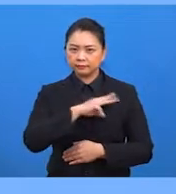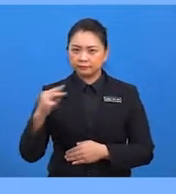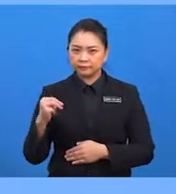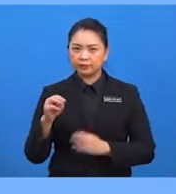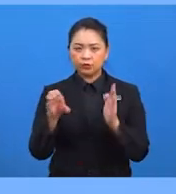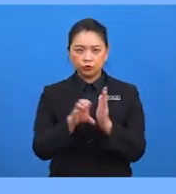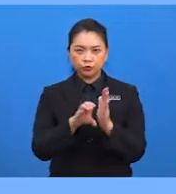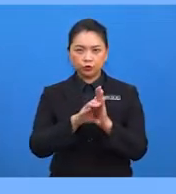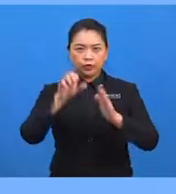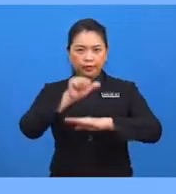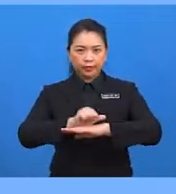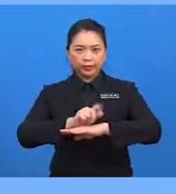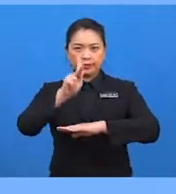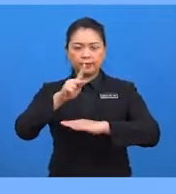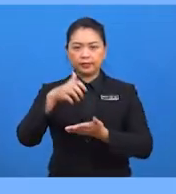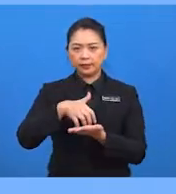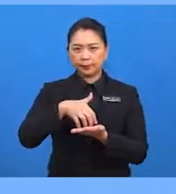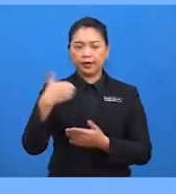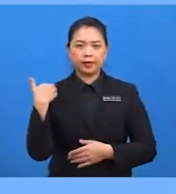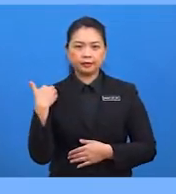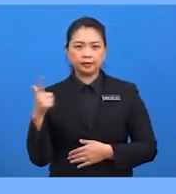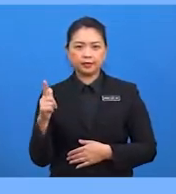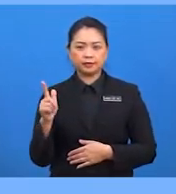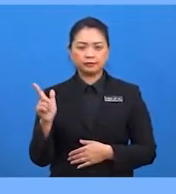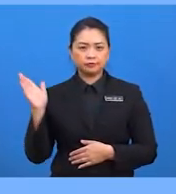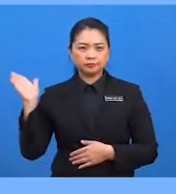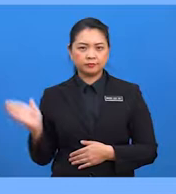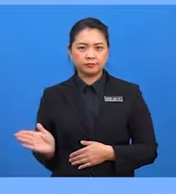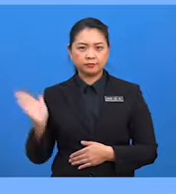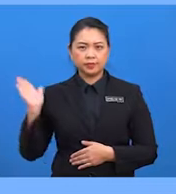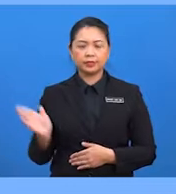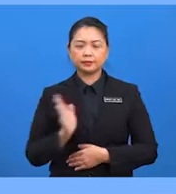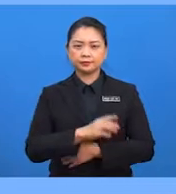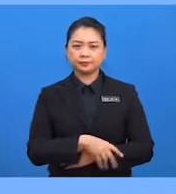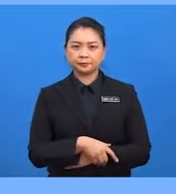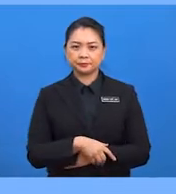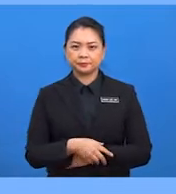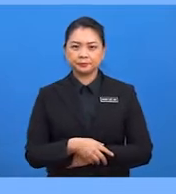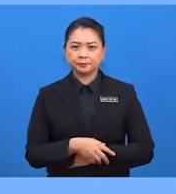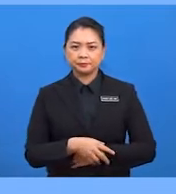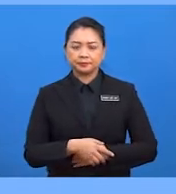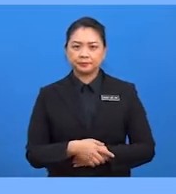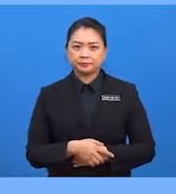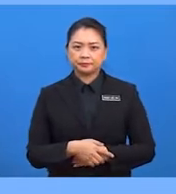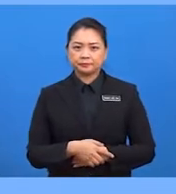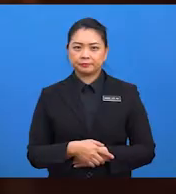Manakala contoh alkali lemah pula ialah larutan amonia.